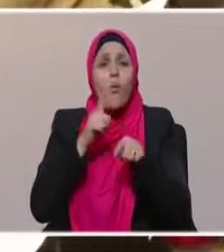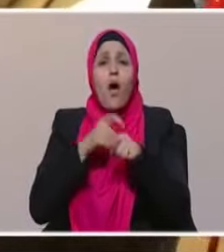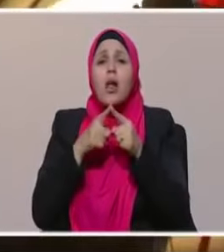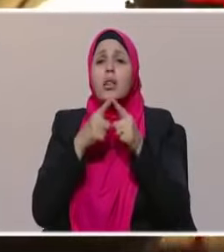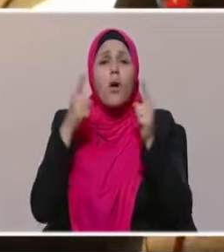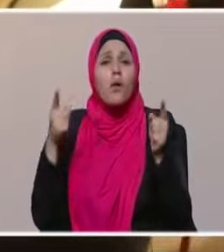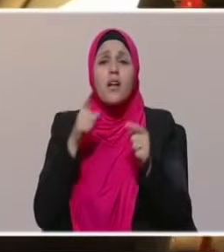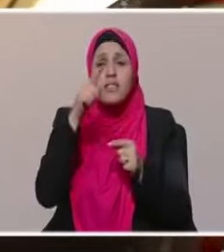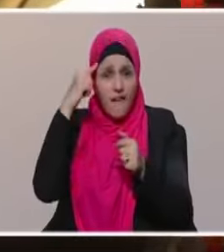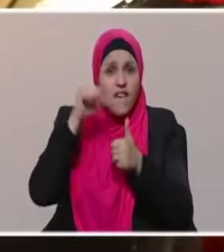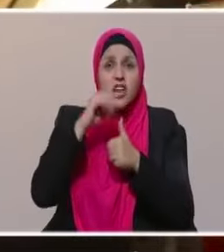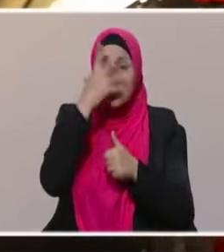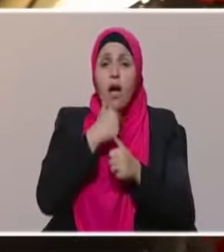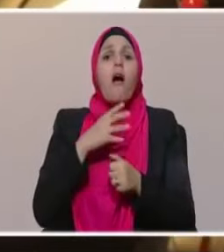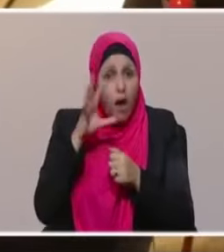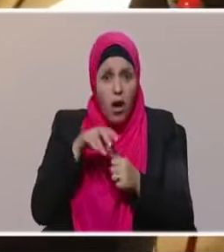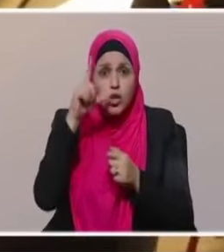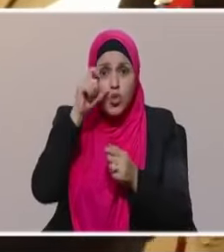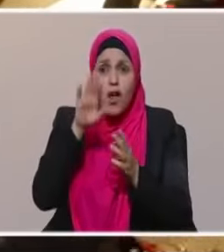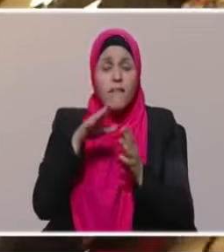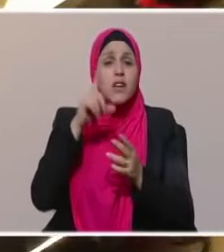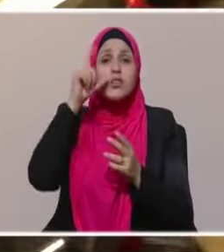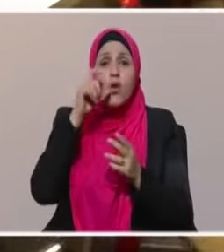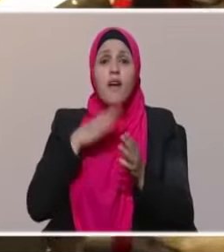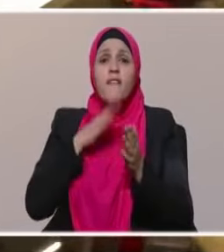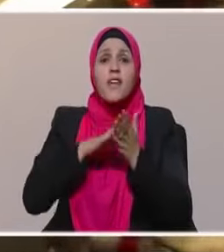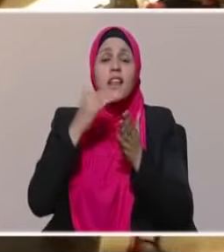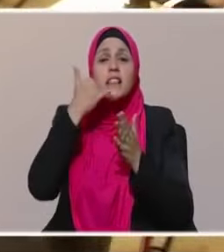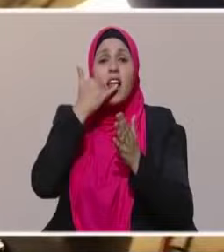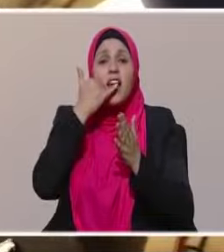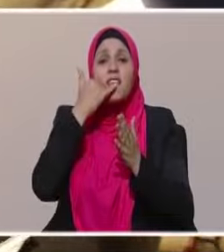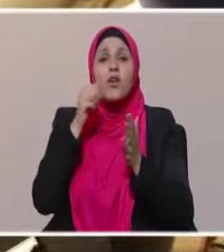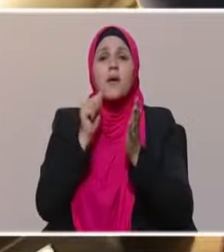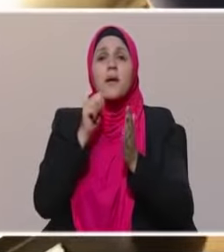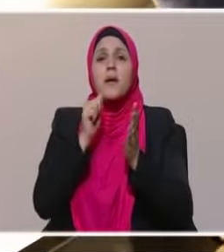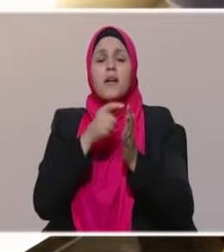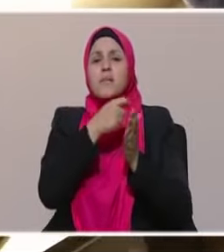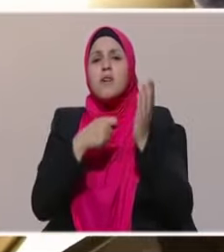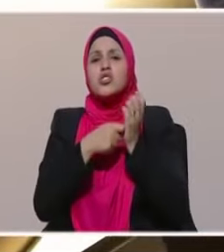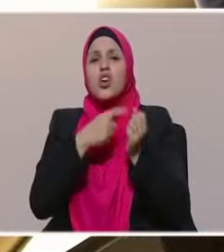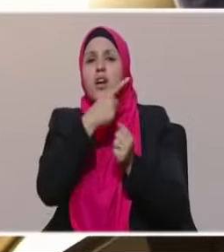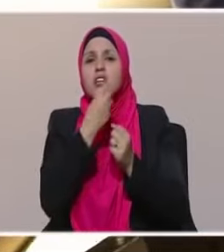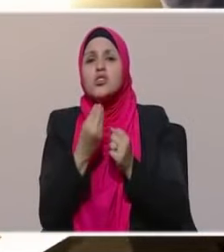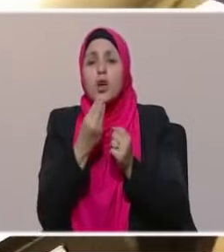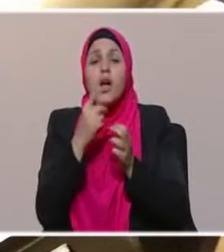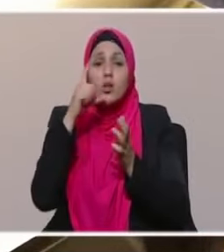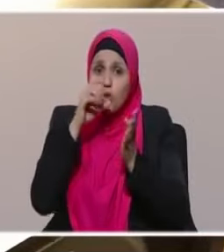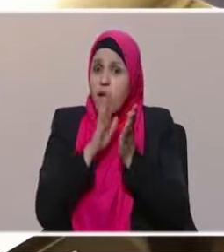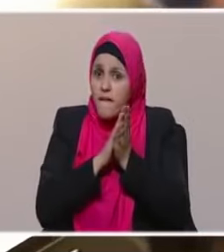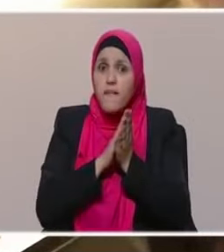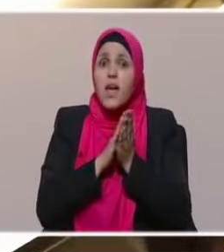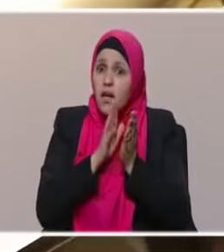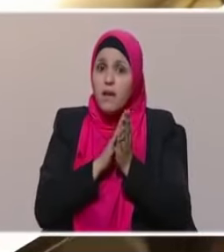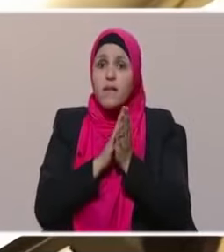مش قليله عليا. معك صورها؟ صورها في التليفون هناك في اللي بيشحن، بس يشحن شوية. معايا